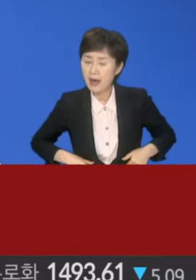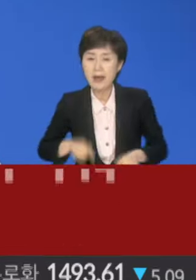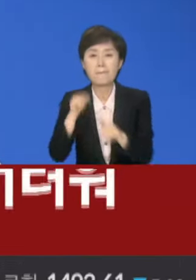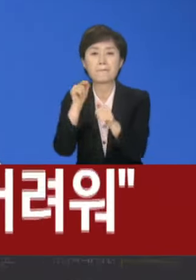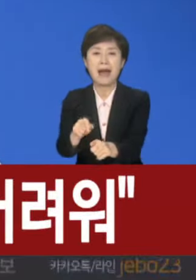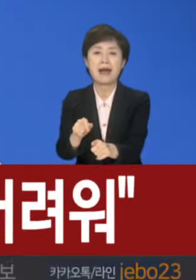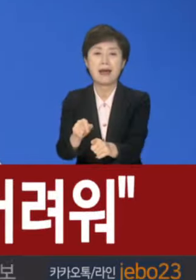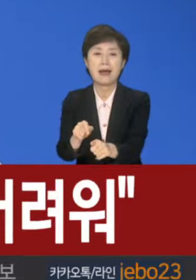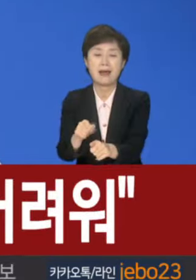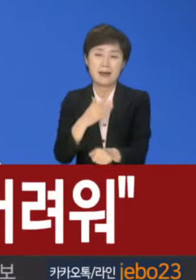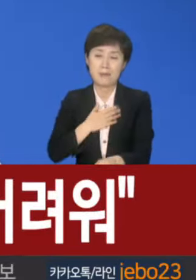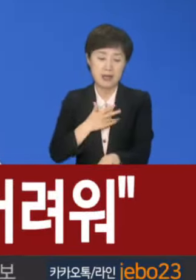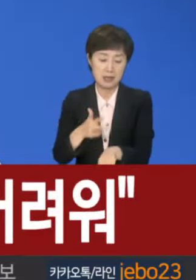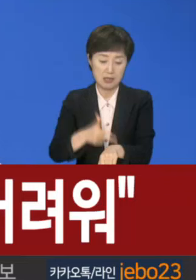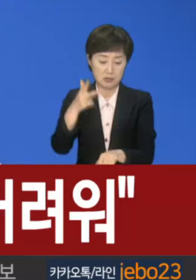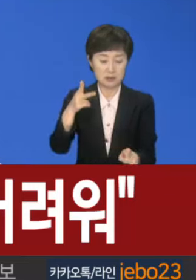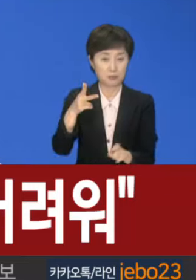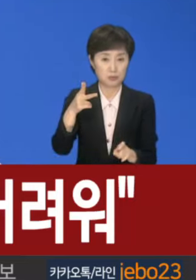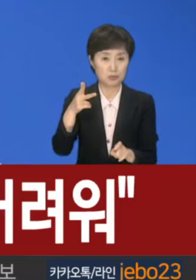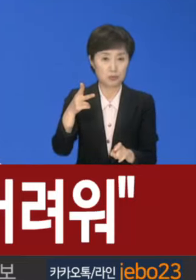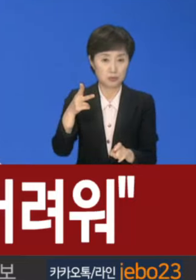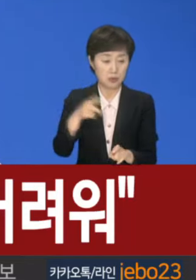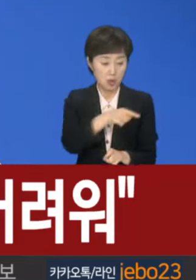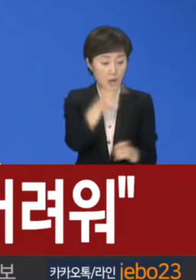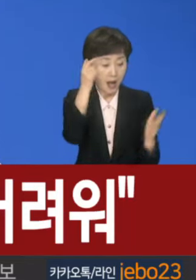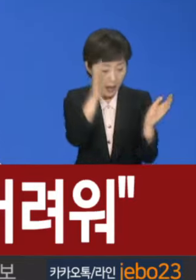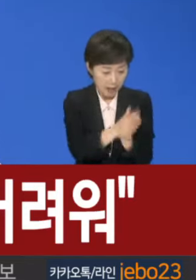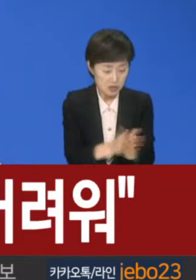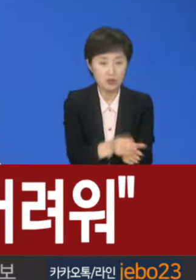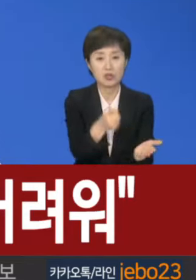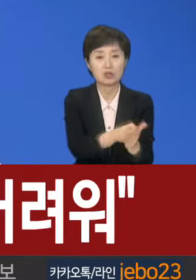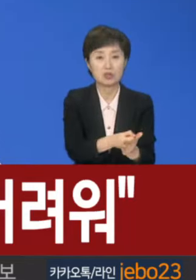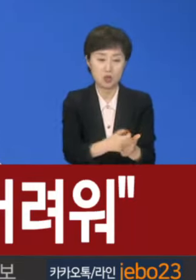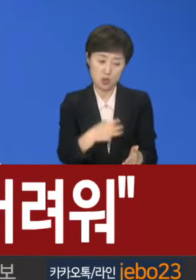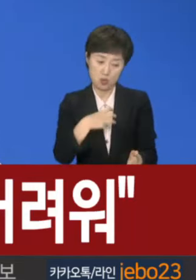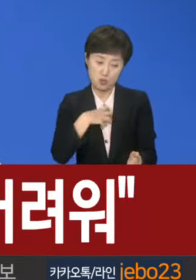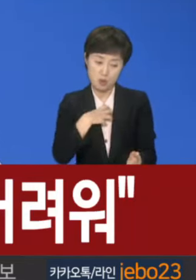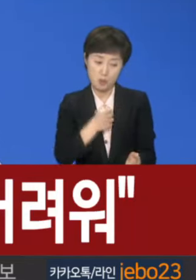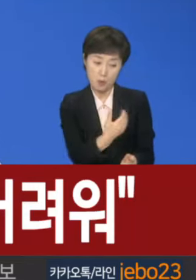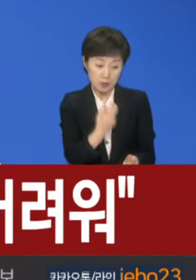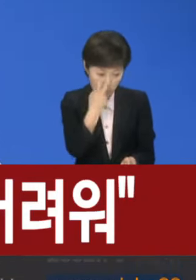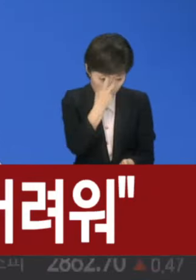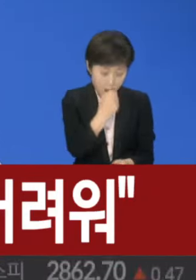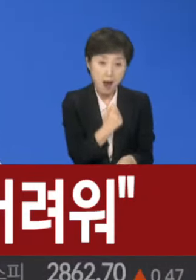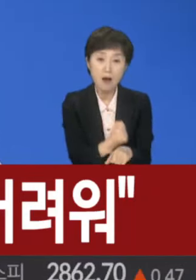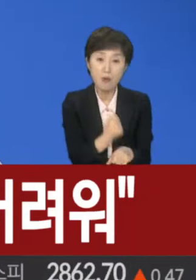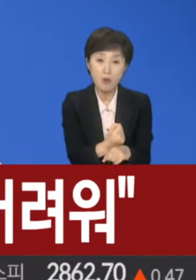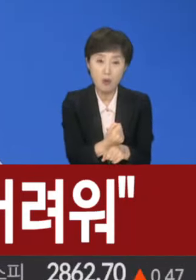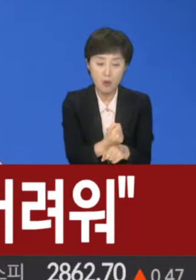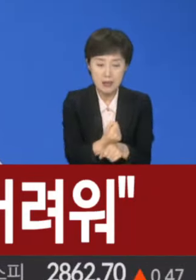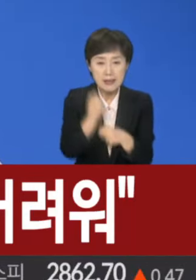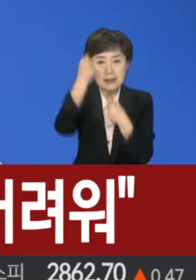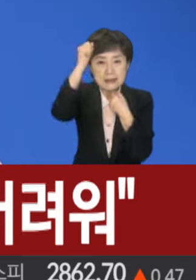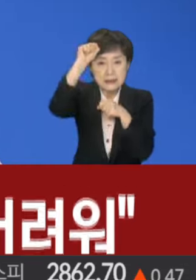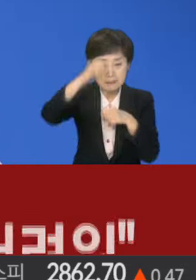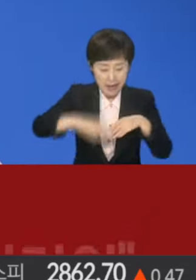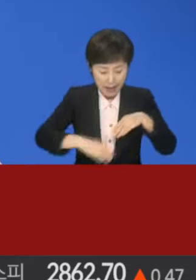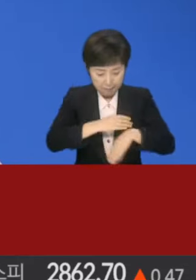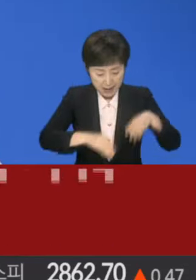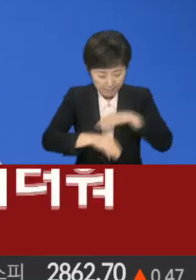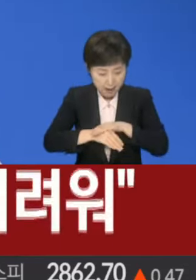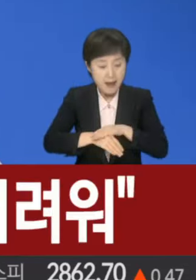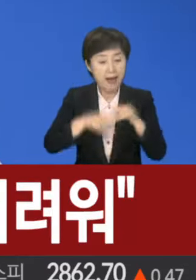하였고 7시 10분경에는 현장에서 판단해서 위험한 구간은 도로 정찰하고 장화로 가능한 부분은